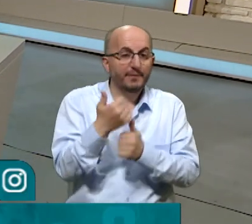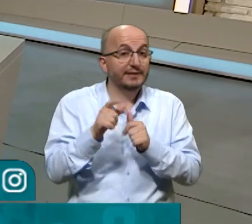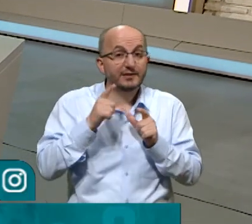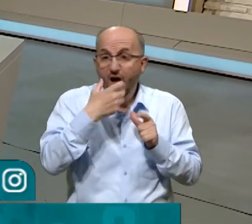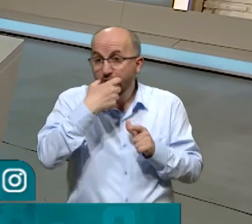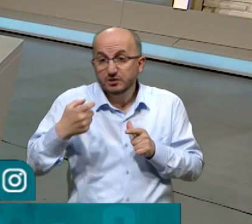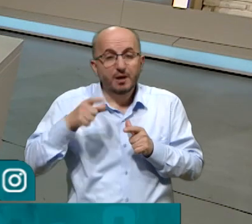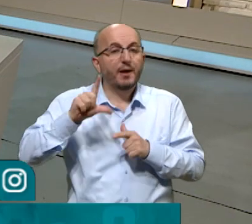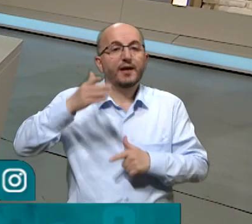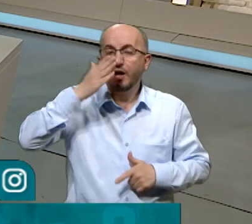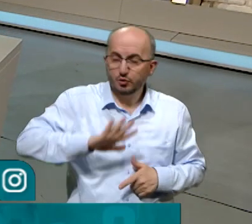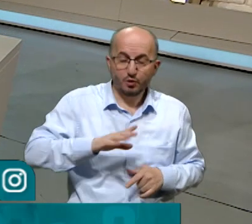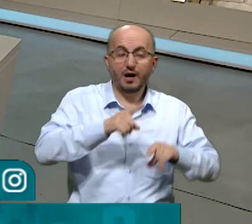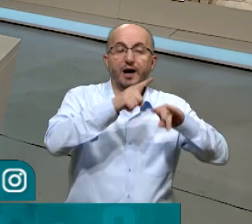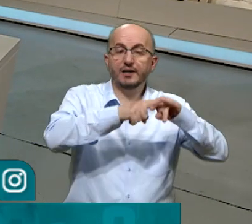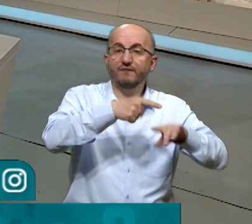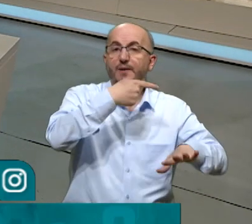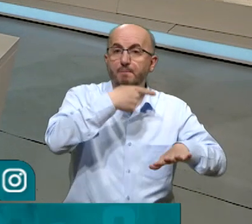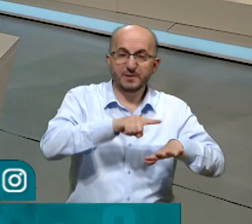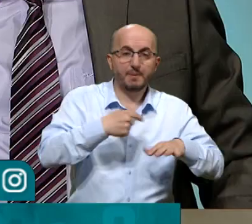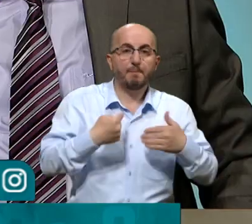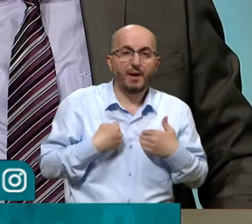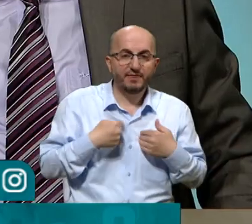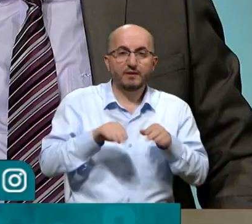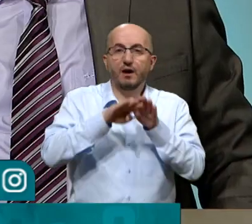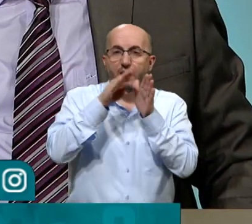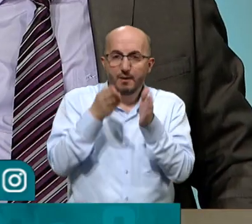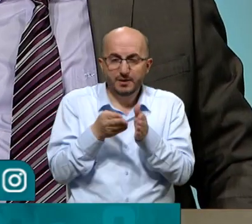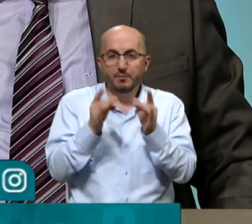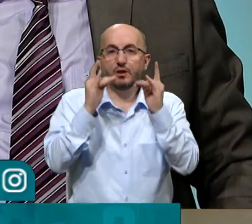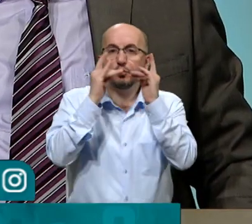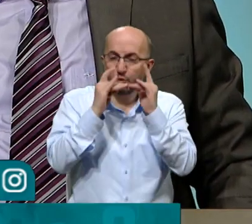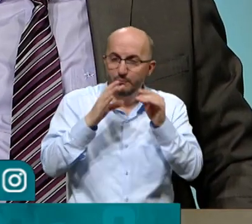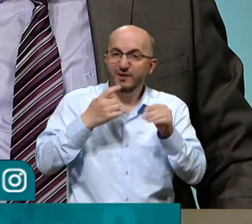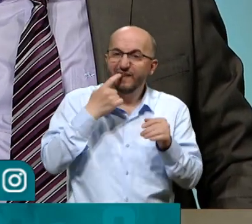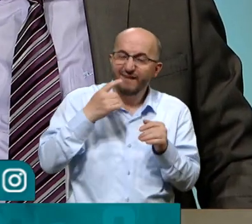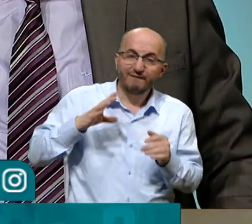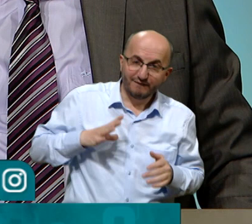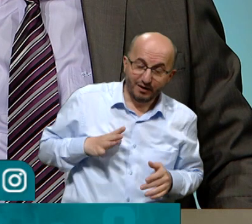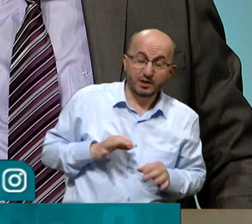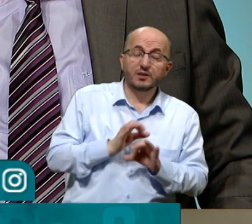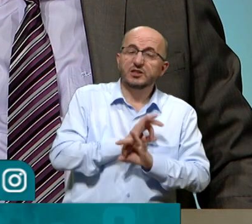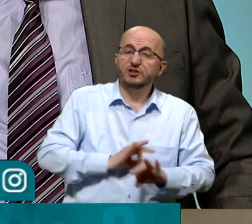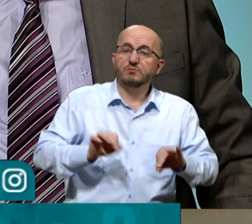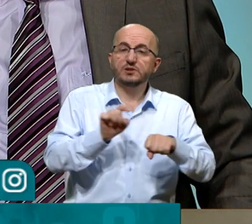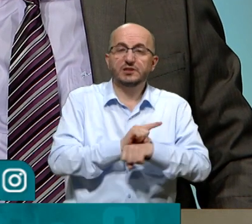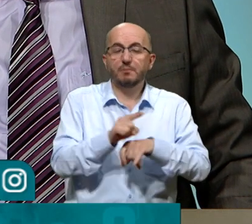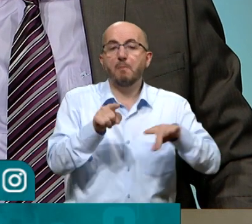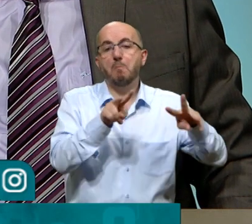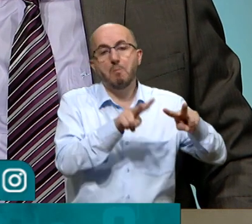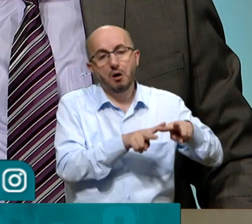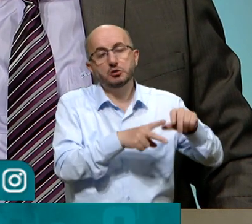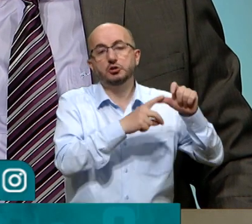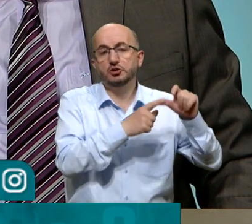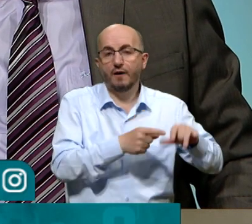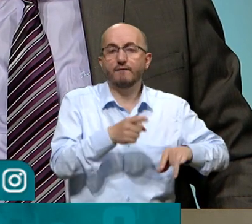yok Ben Hanifi olarak var bende de kaplamalar var Köprüler var ha Dolayısıyla hiçbir zaman da Maliki ve Şafii